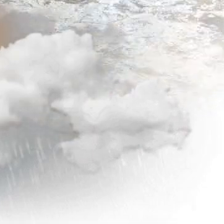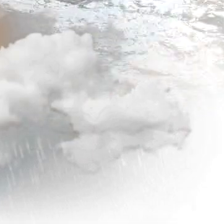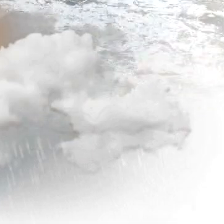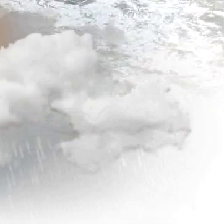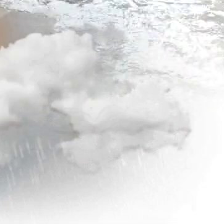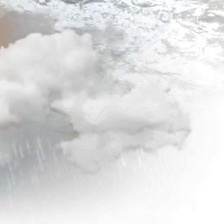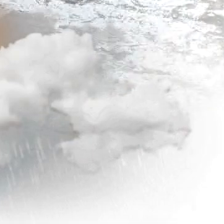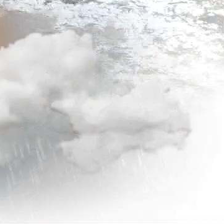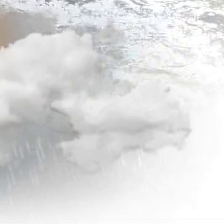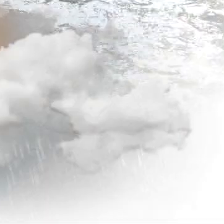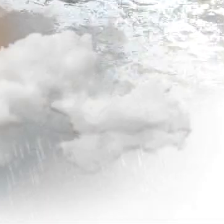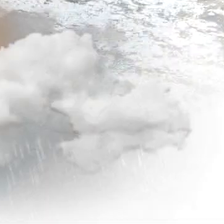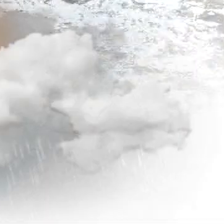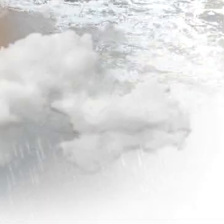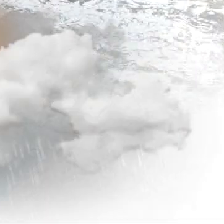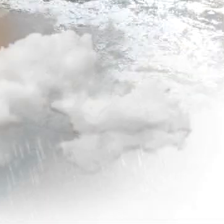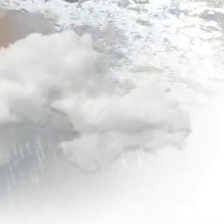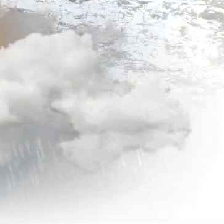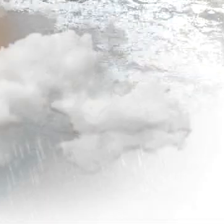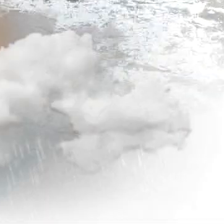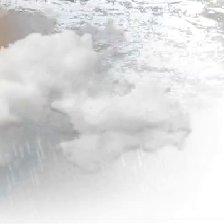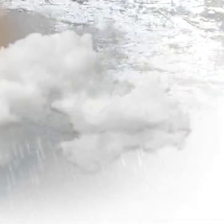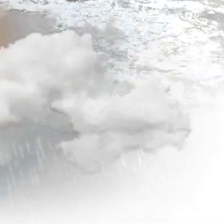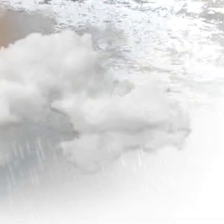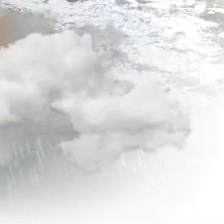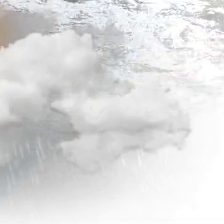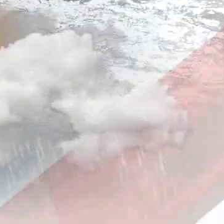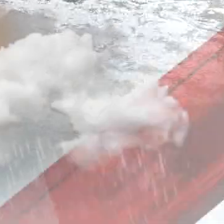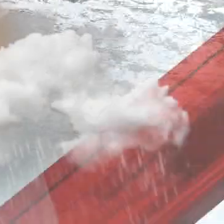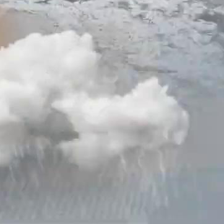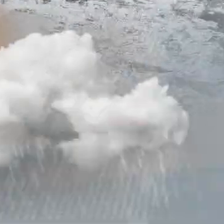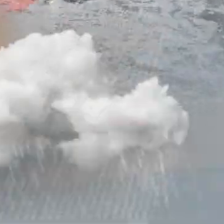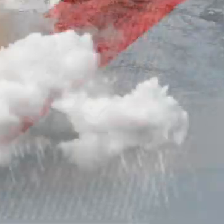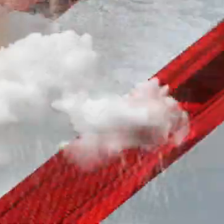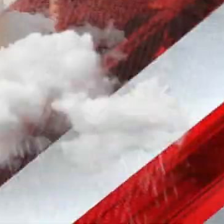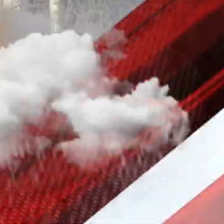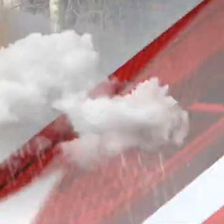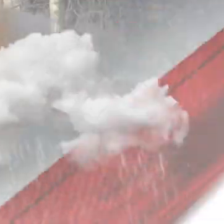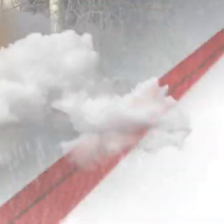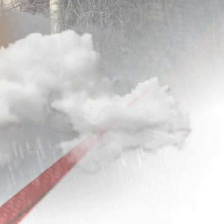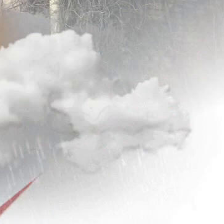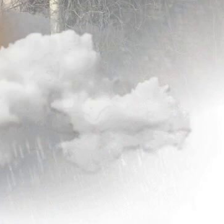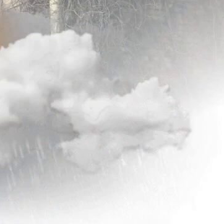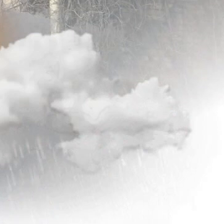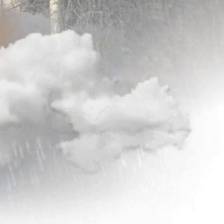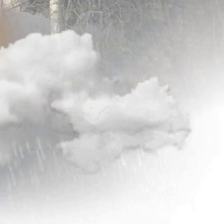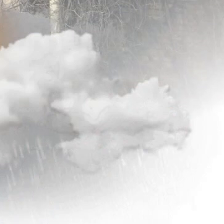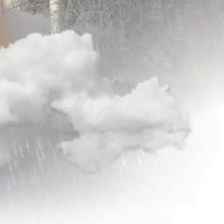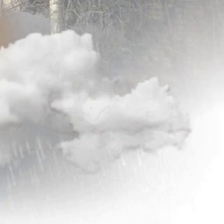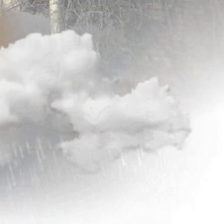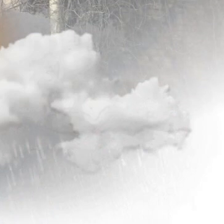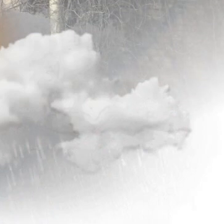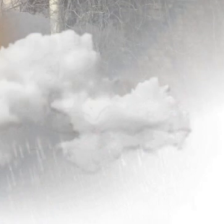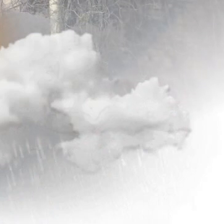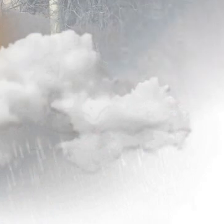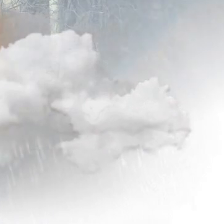до плюс 23 днем и до плюс 16 вечером. Воблачно, дождь. Ветер паўднёвый